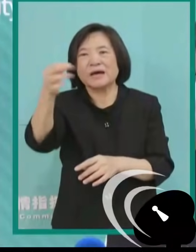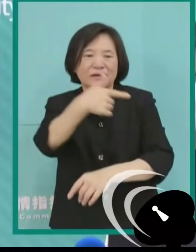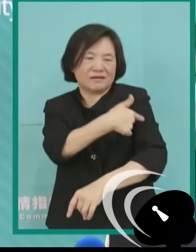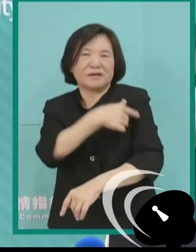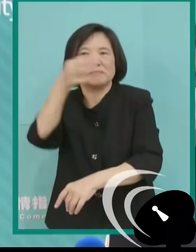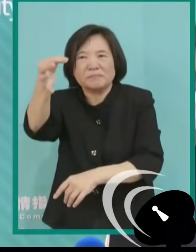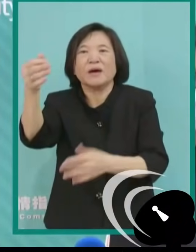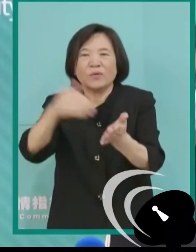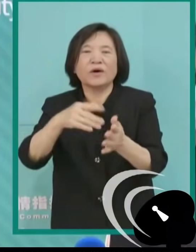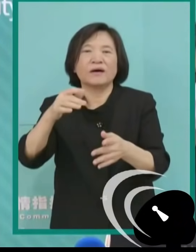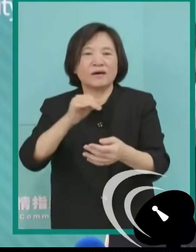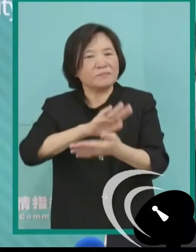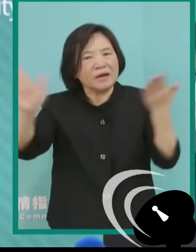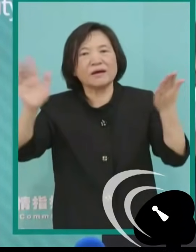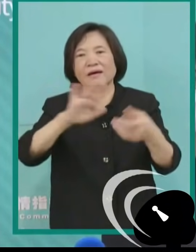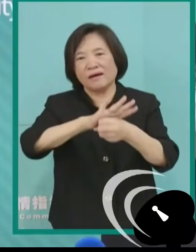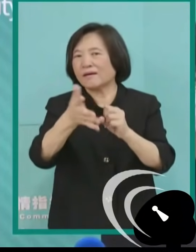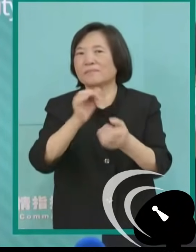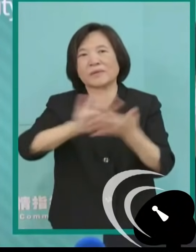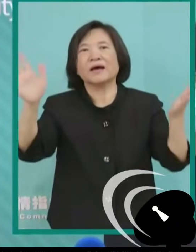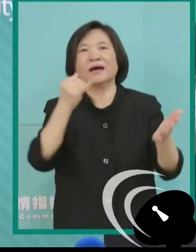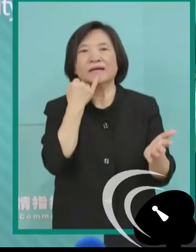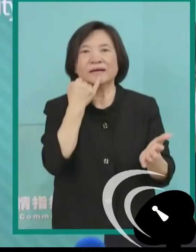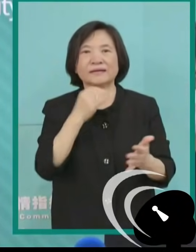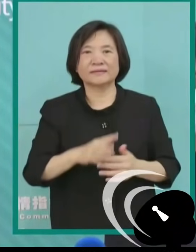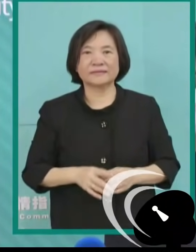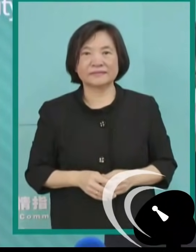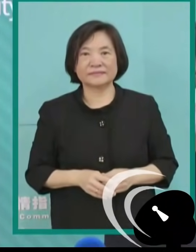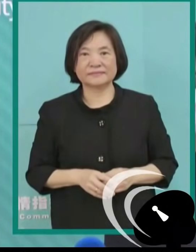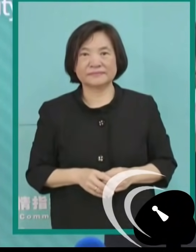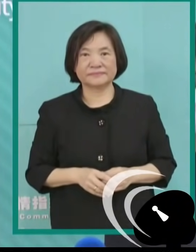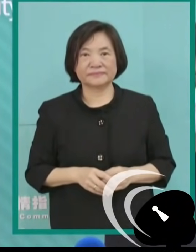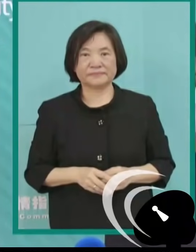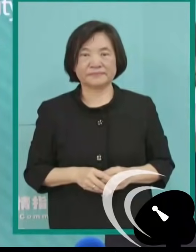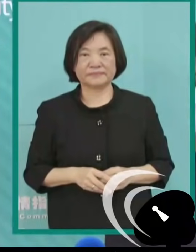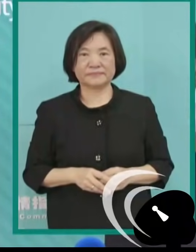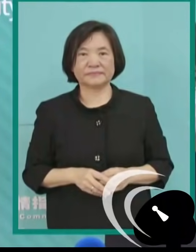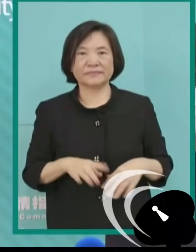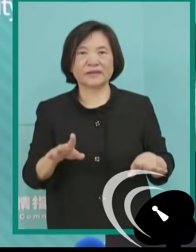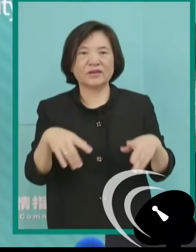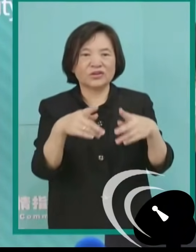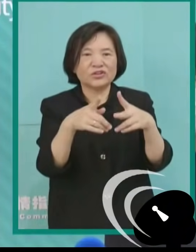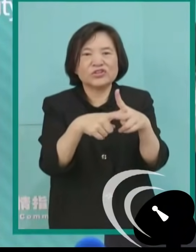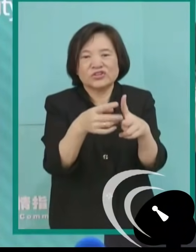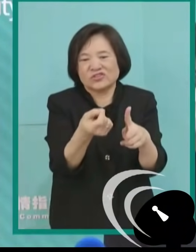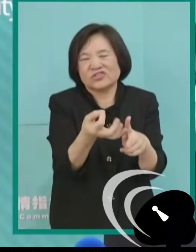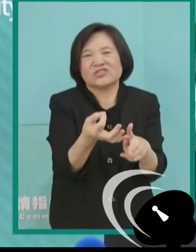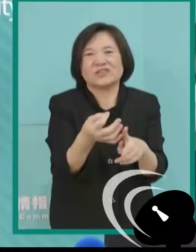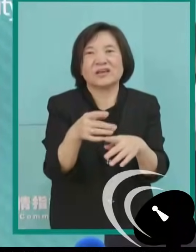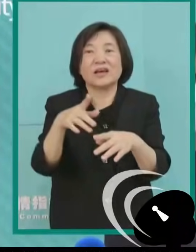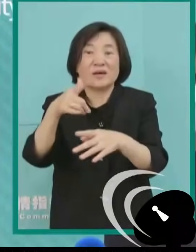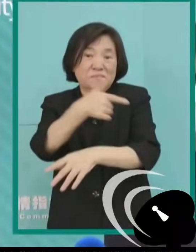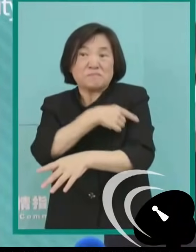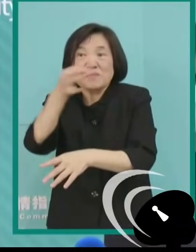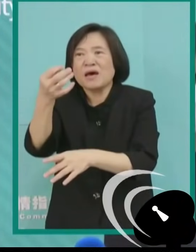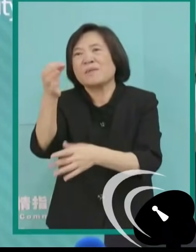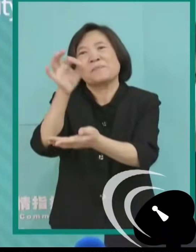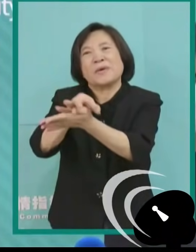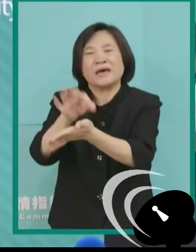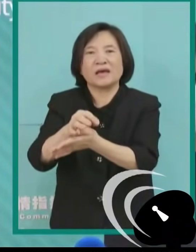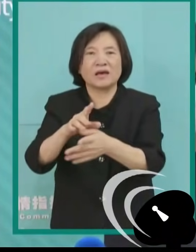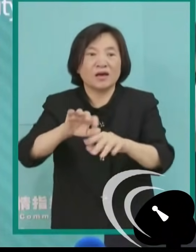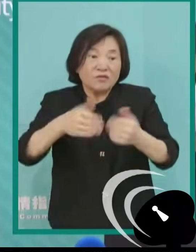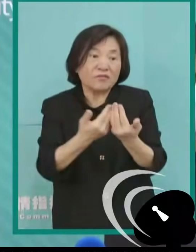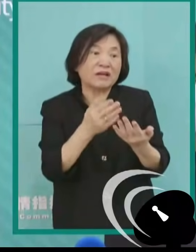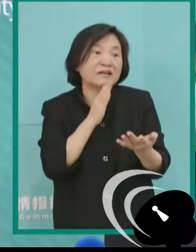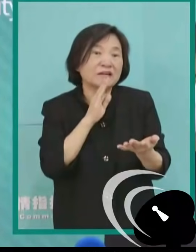就把这个事情就解决掉。你那个，你小钱买疫苗解决，你不解决，然后再去搞